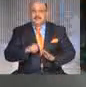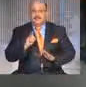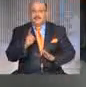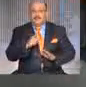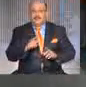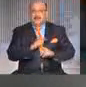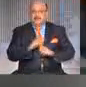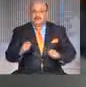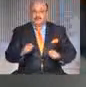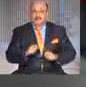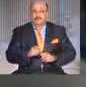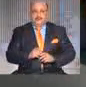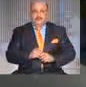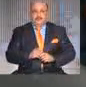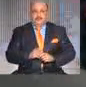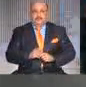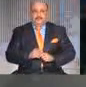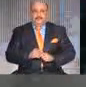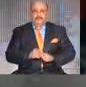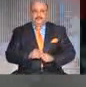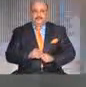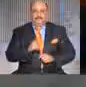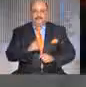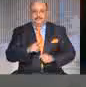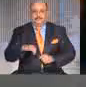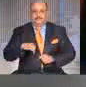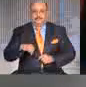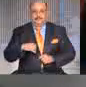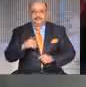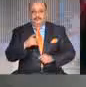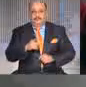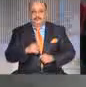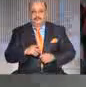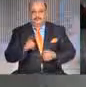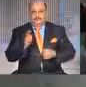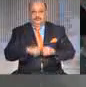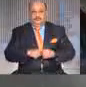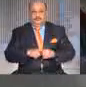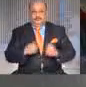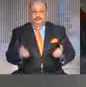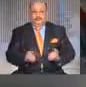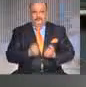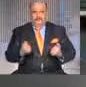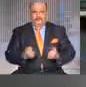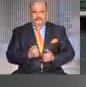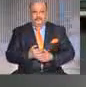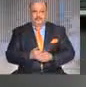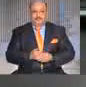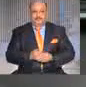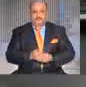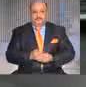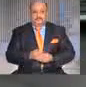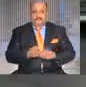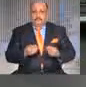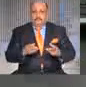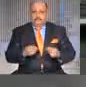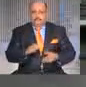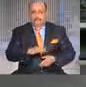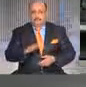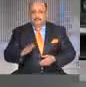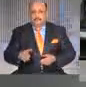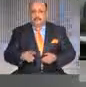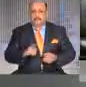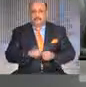نتعلم كيفاش نشق الكياس، لازم نقص في السرعة. التحسيس والتذكير دائما